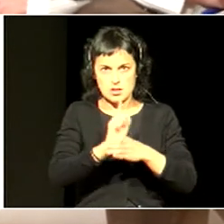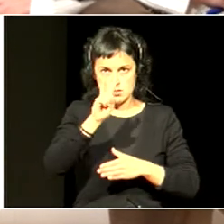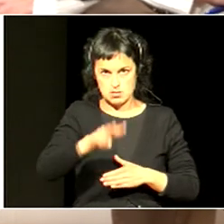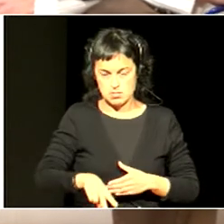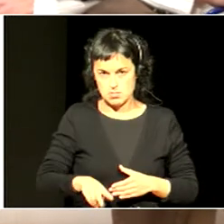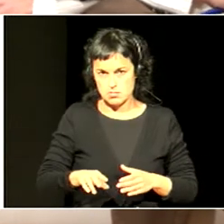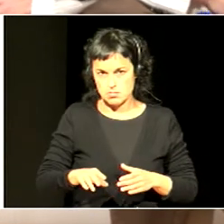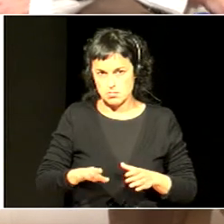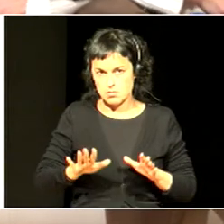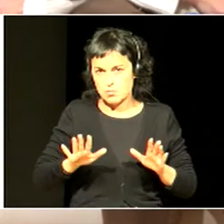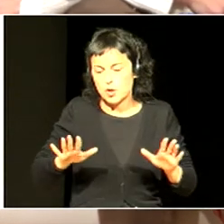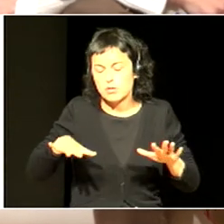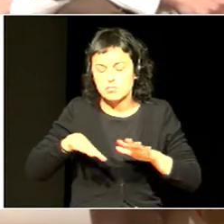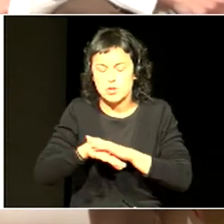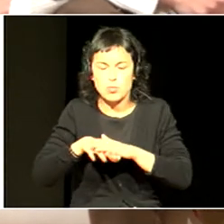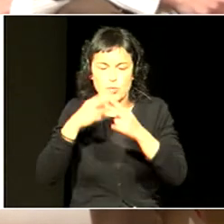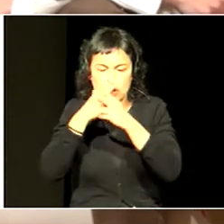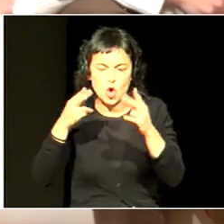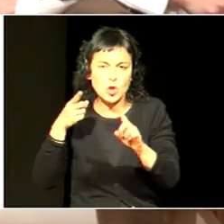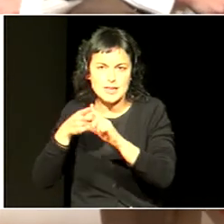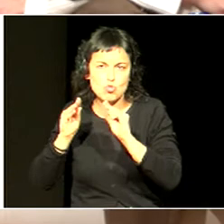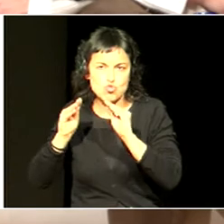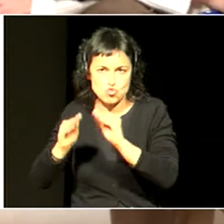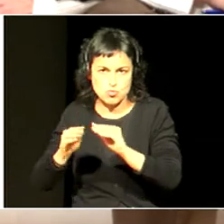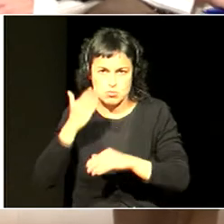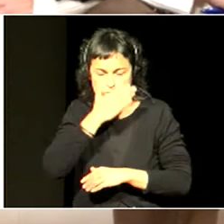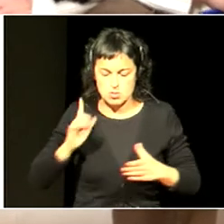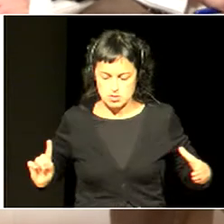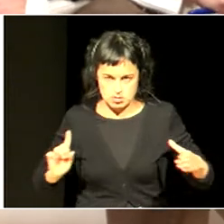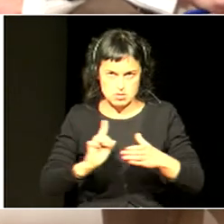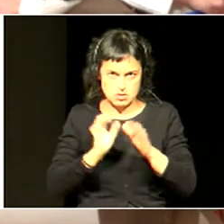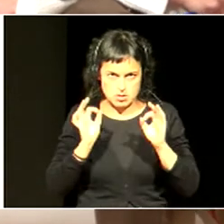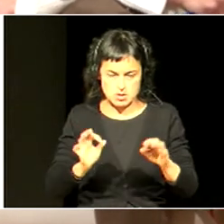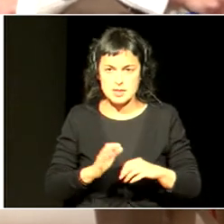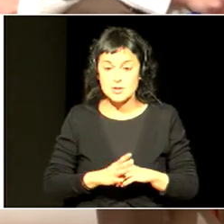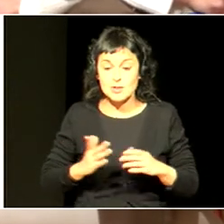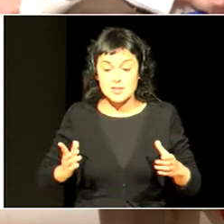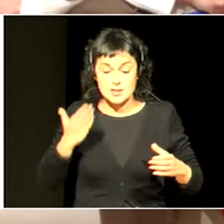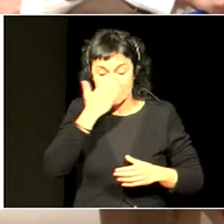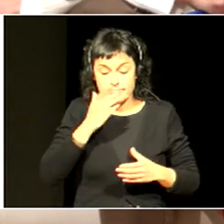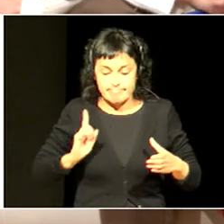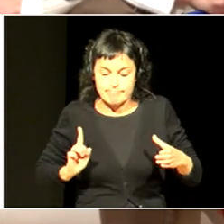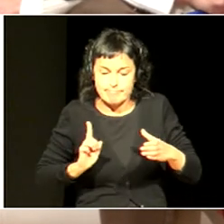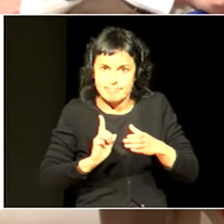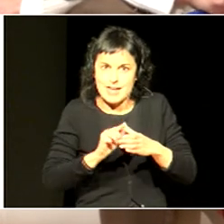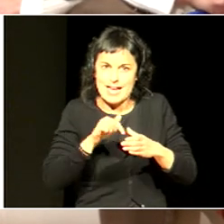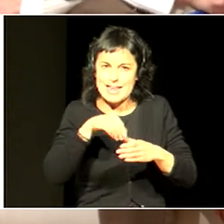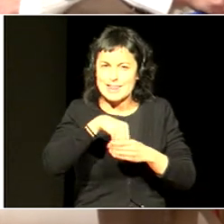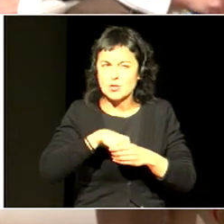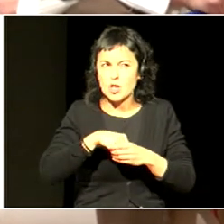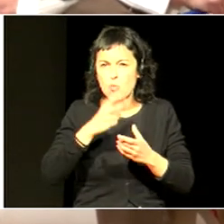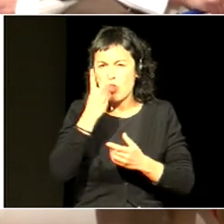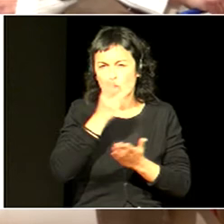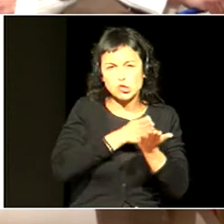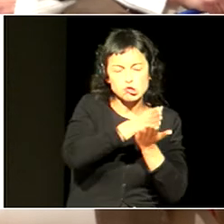publikuak helburu hori dauko, ez da, eskola inklusibua izatea, eta eskola inklusibua horren barruan, nik uste dute bi zutabe dagoz,